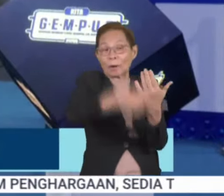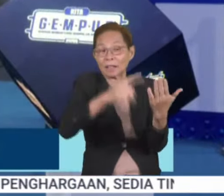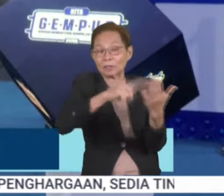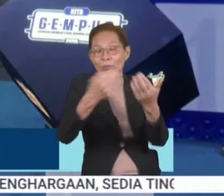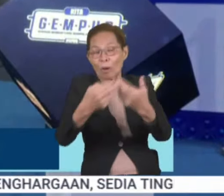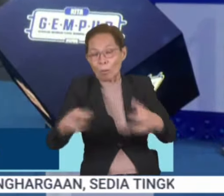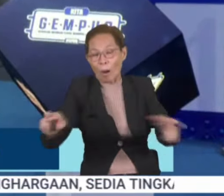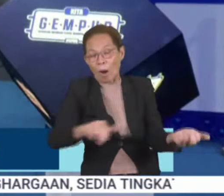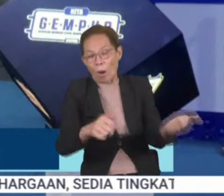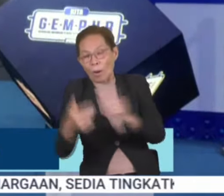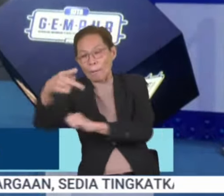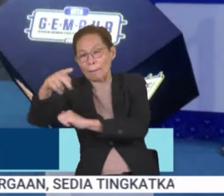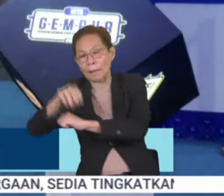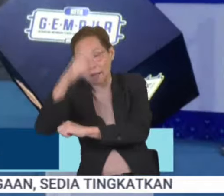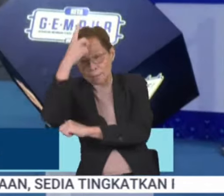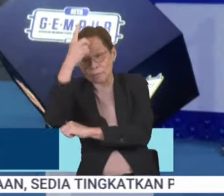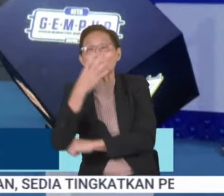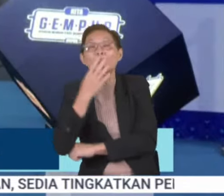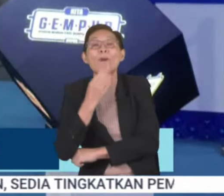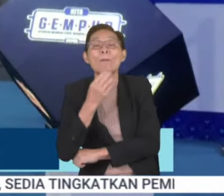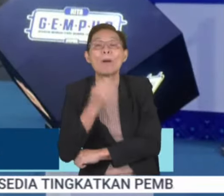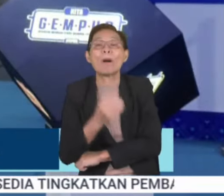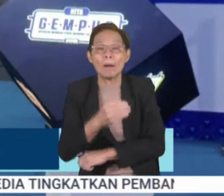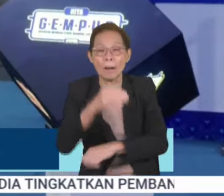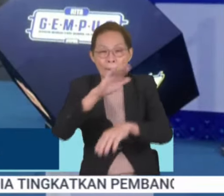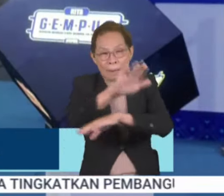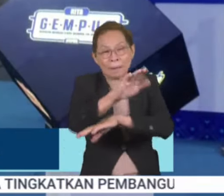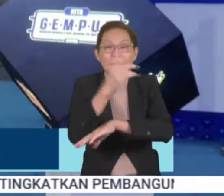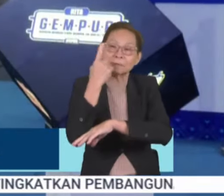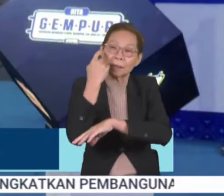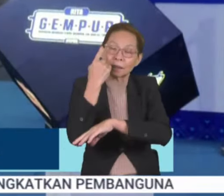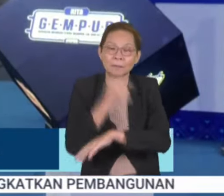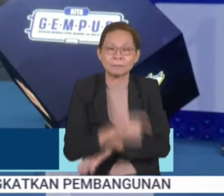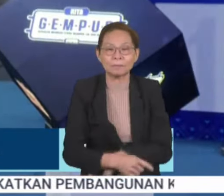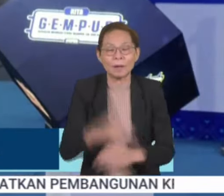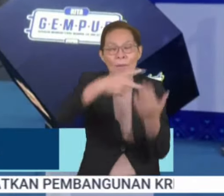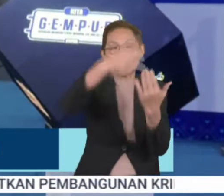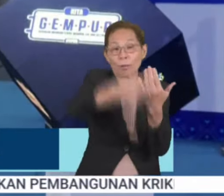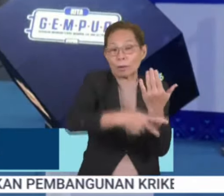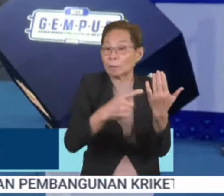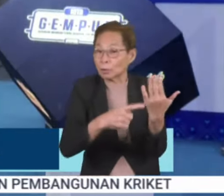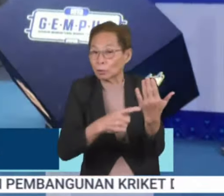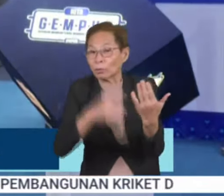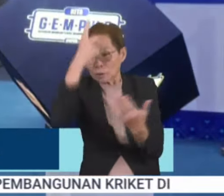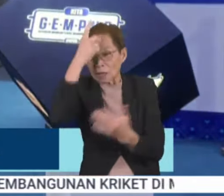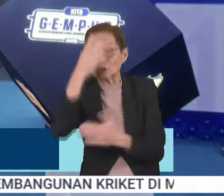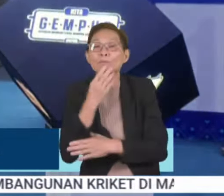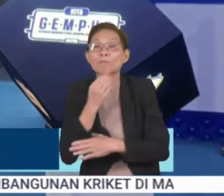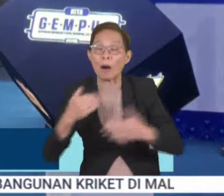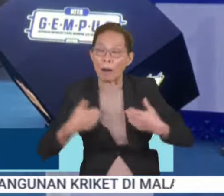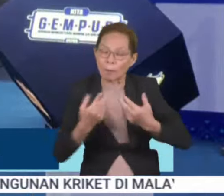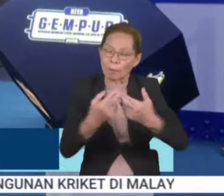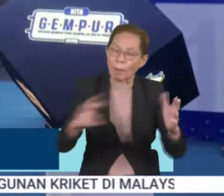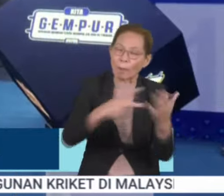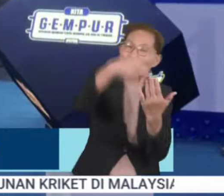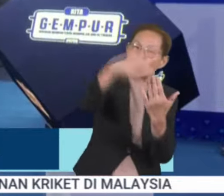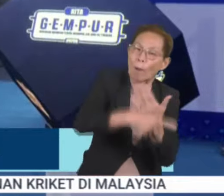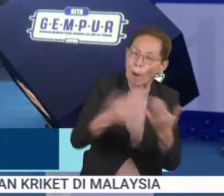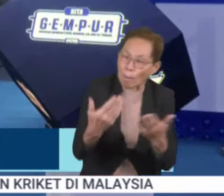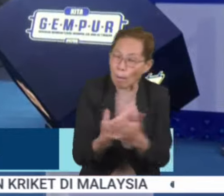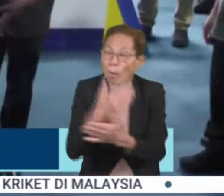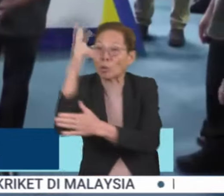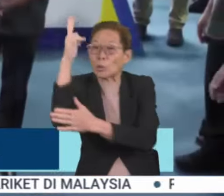telah dirasmikan Perdana Menteri Dato' Sri Anwar Ibrahim petang tadi. Dalam program tersebut, beliau turut melancarkan inisiatif